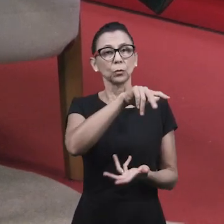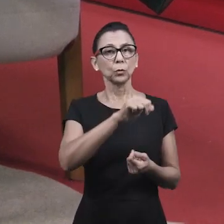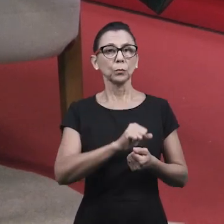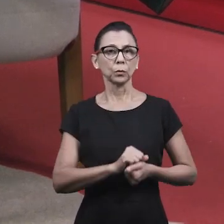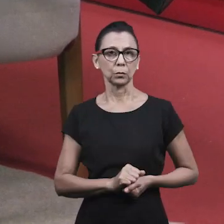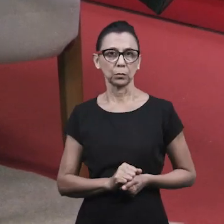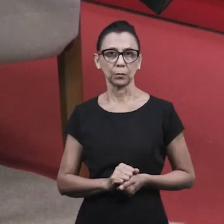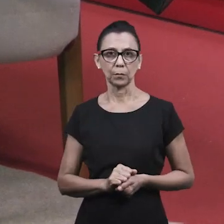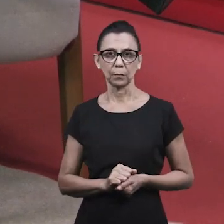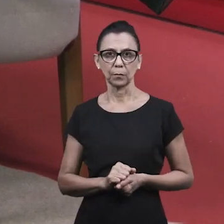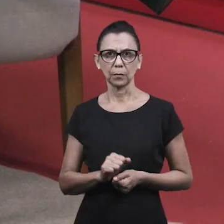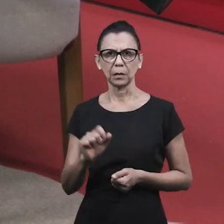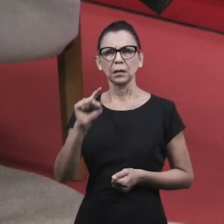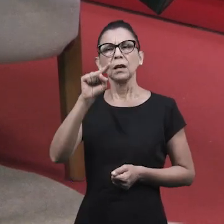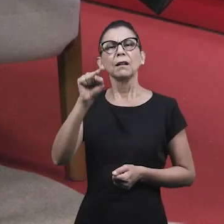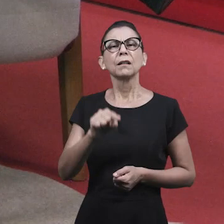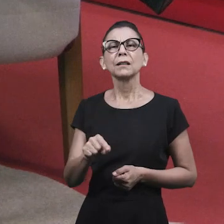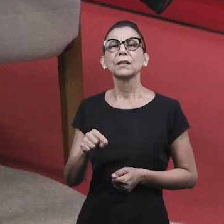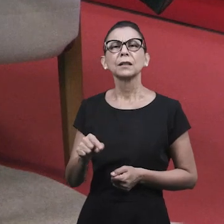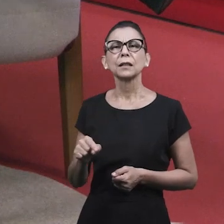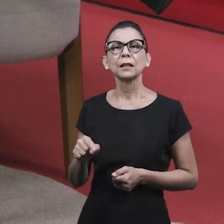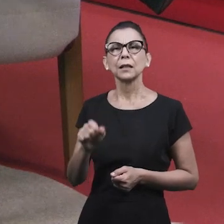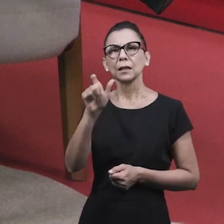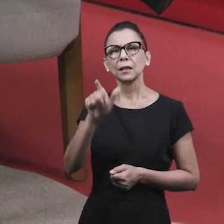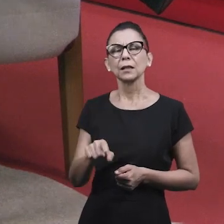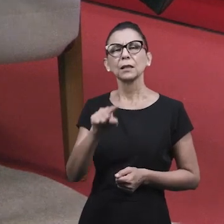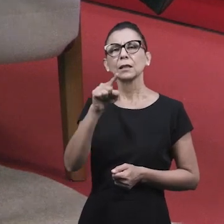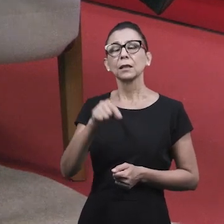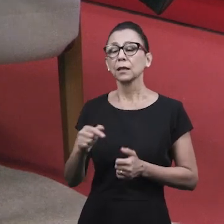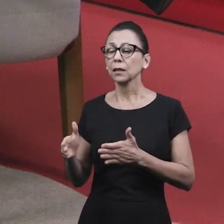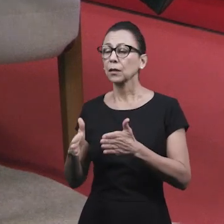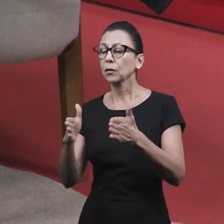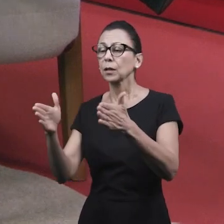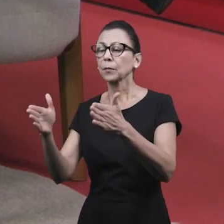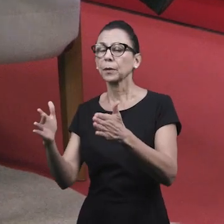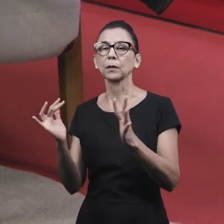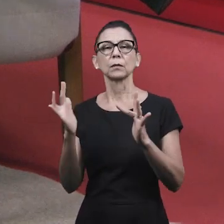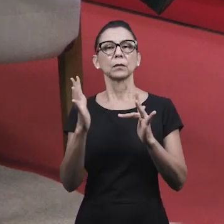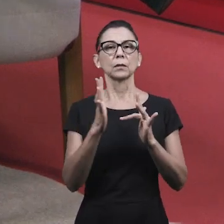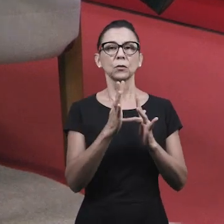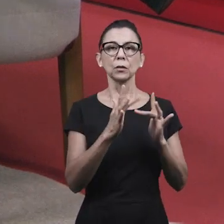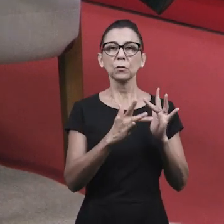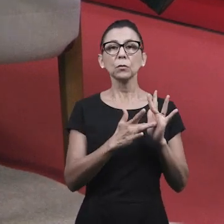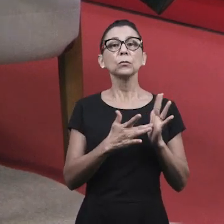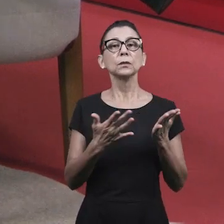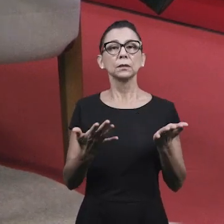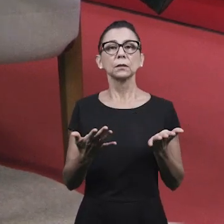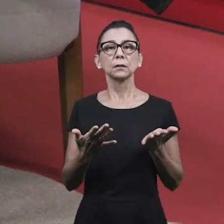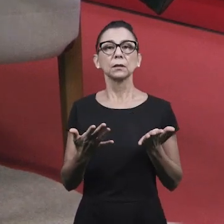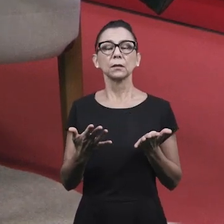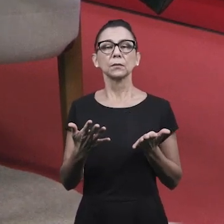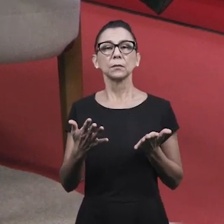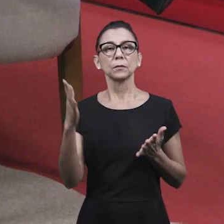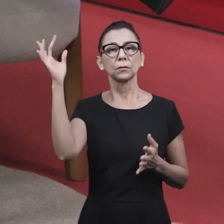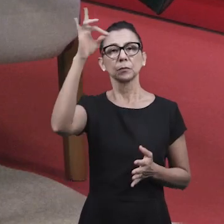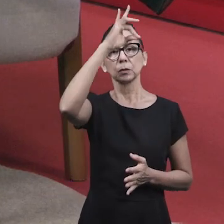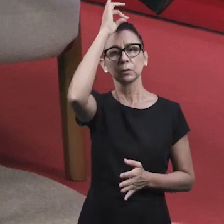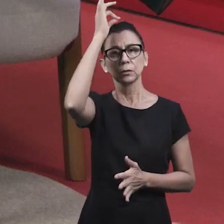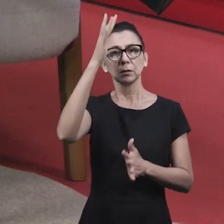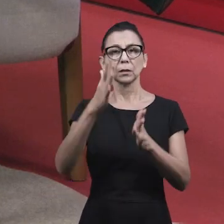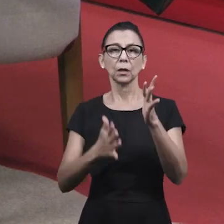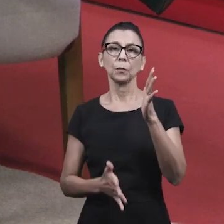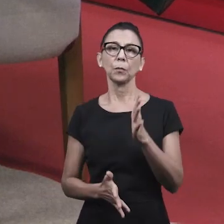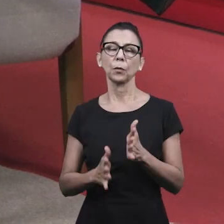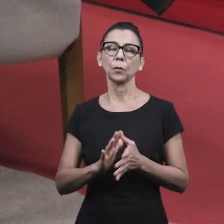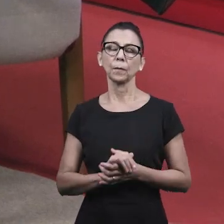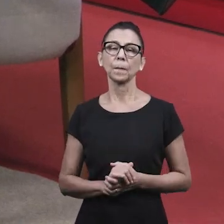chemin? Jésus. Qui est celui qui a versé son sang? C'est Jésus. Le verset